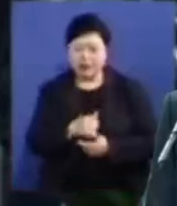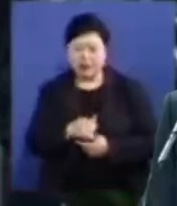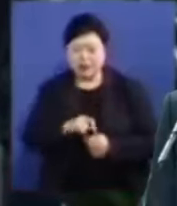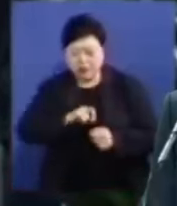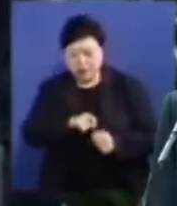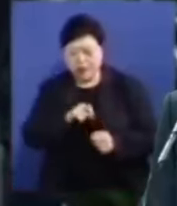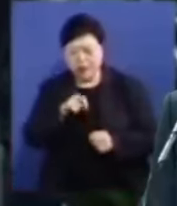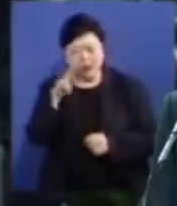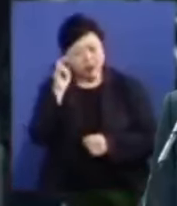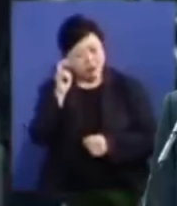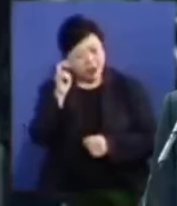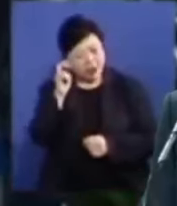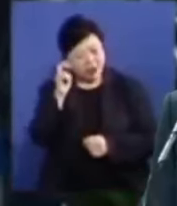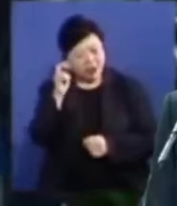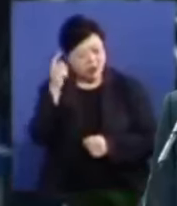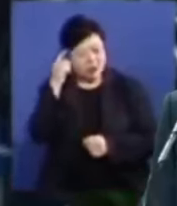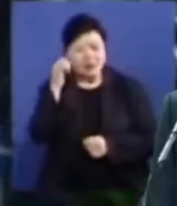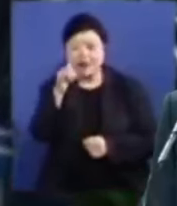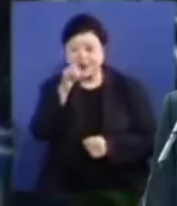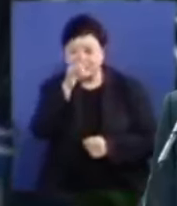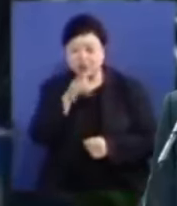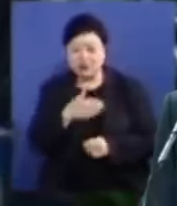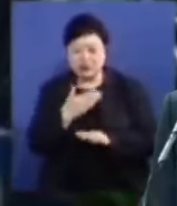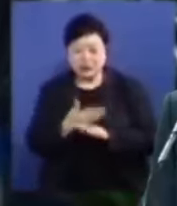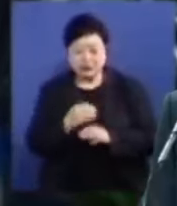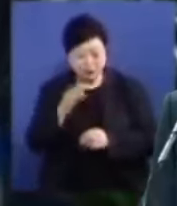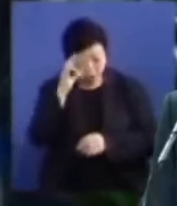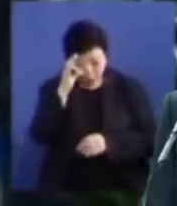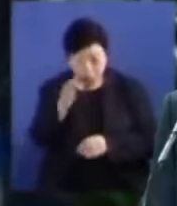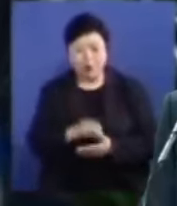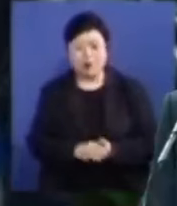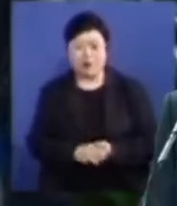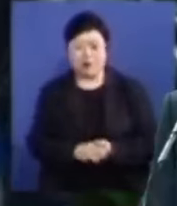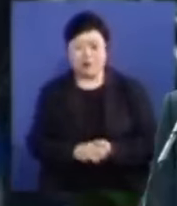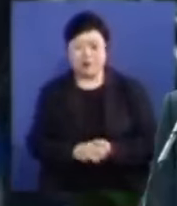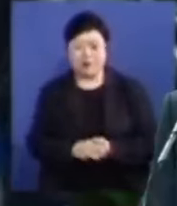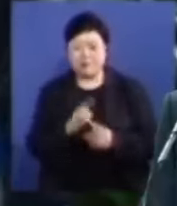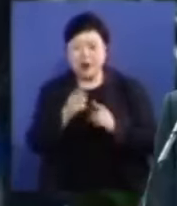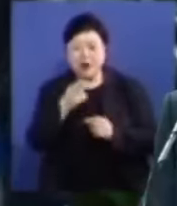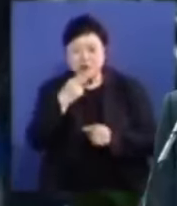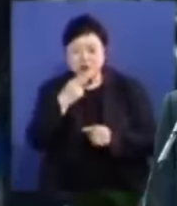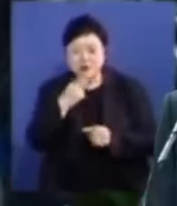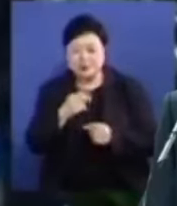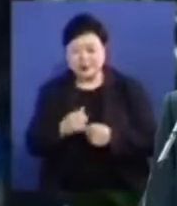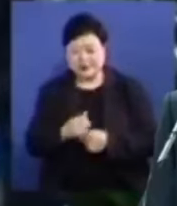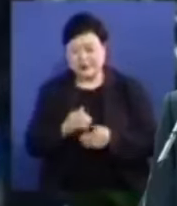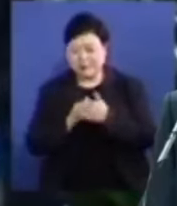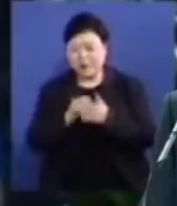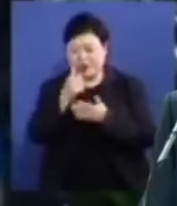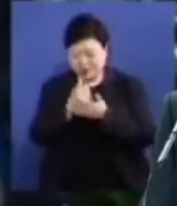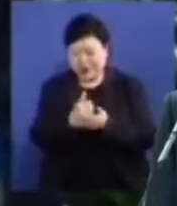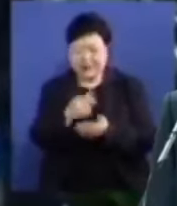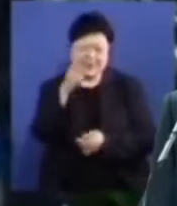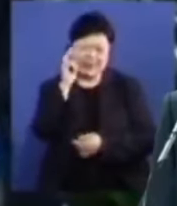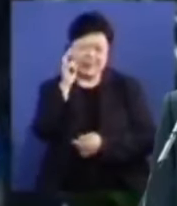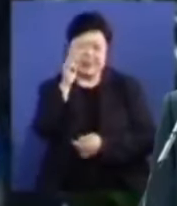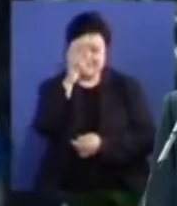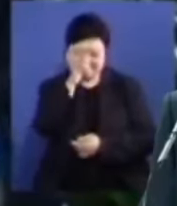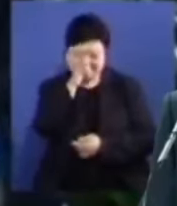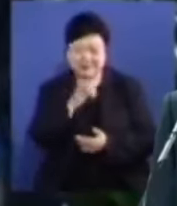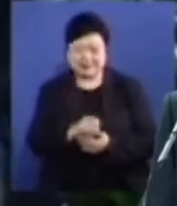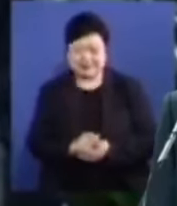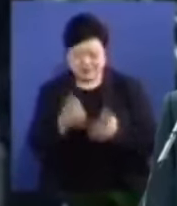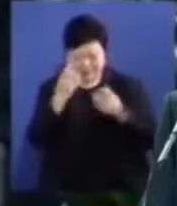보다 그렇게 생각하고, 다른 사람도 저 말은 안 하지만 숨은 죄를 지어가지고서 이